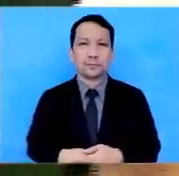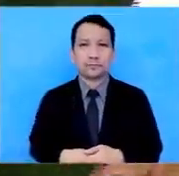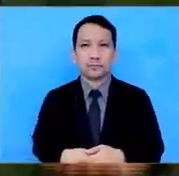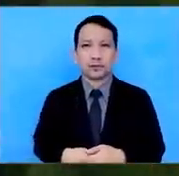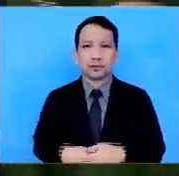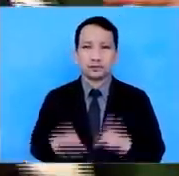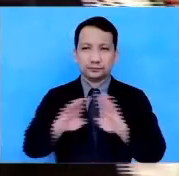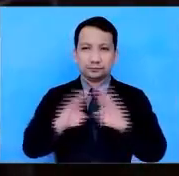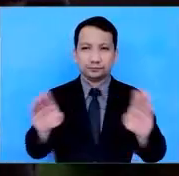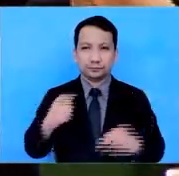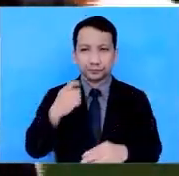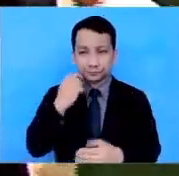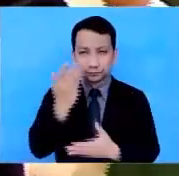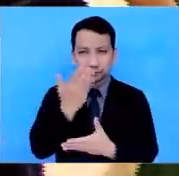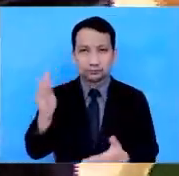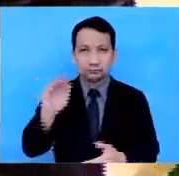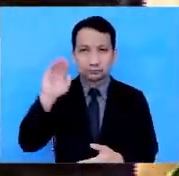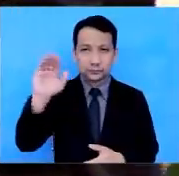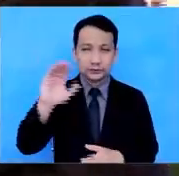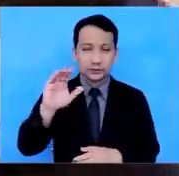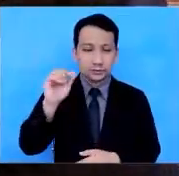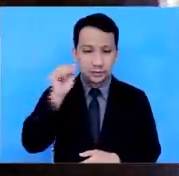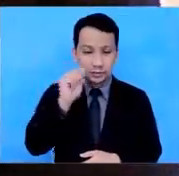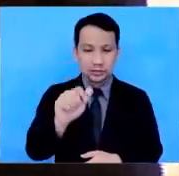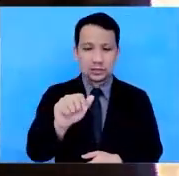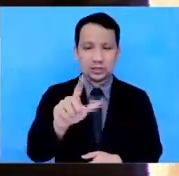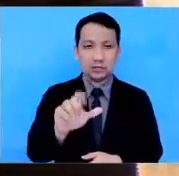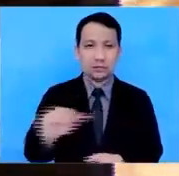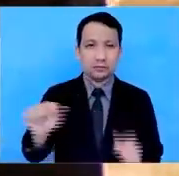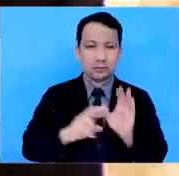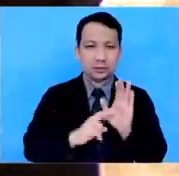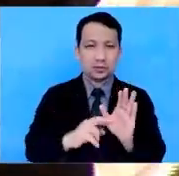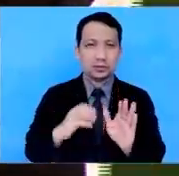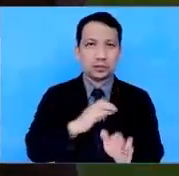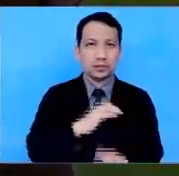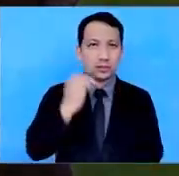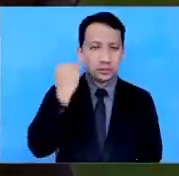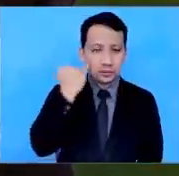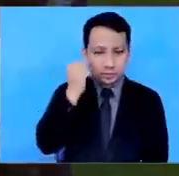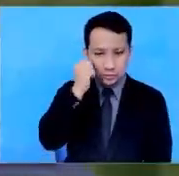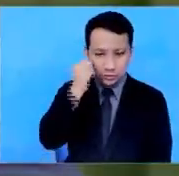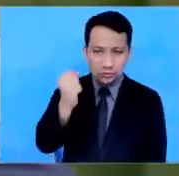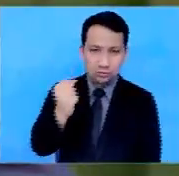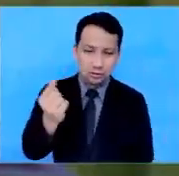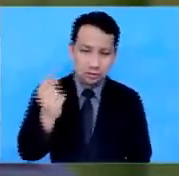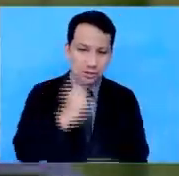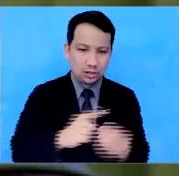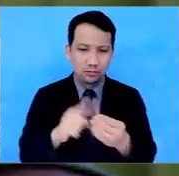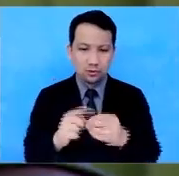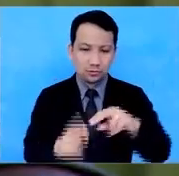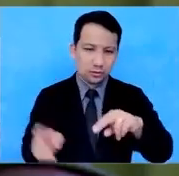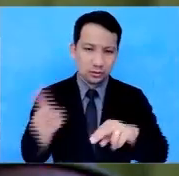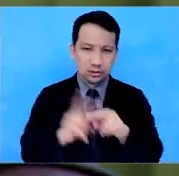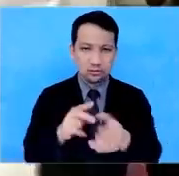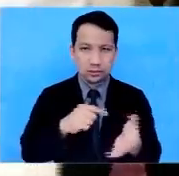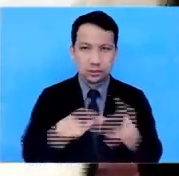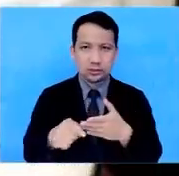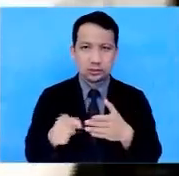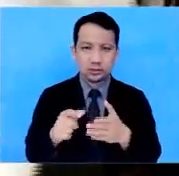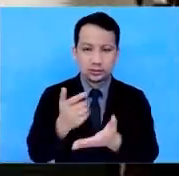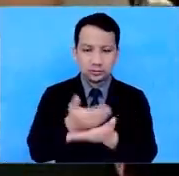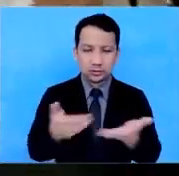Nabuksan din kanina ang panukala ni Albay 2nd District Representative Joey Salceda tungkol sa dagdag na buwis sa mga luxury